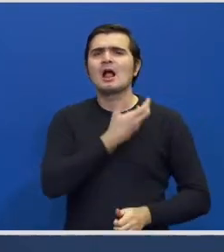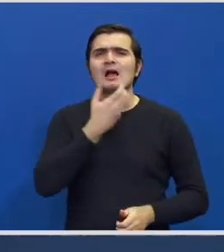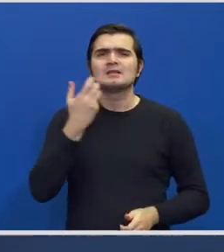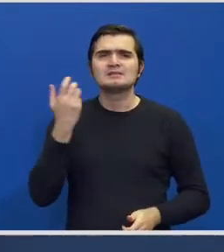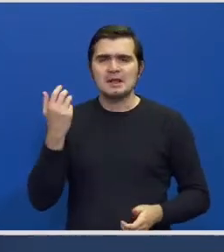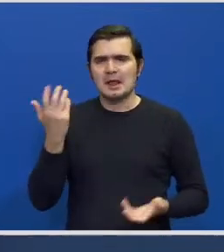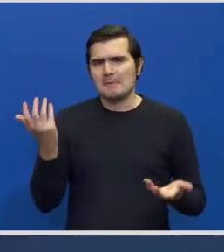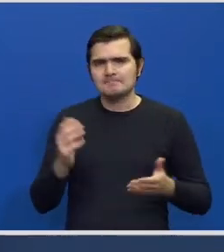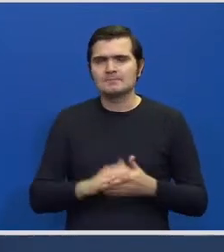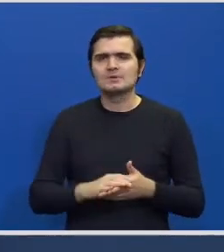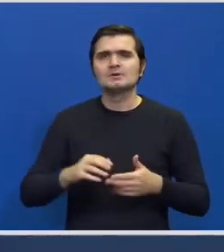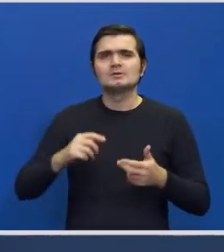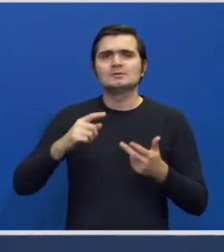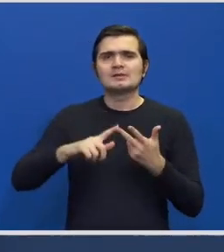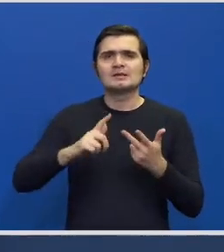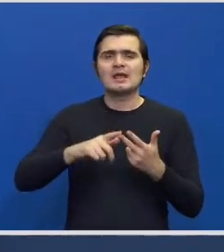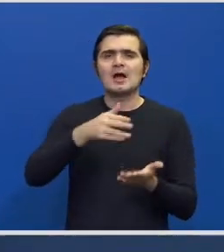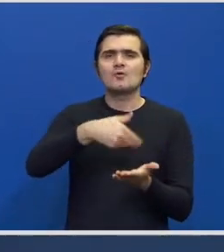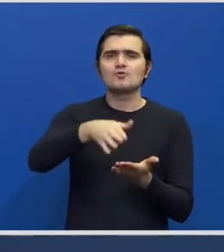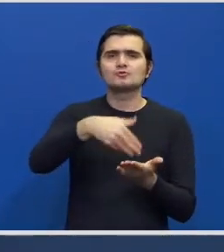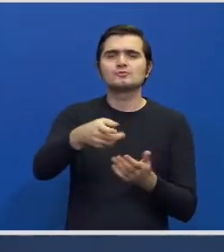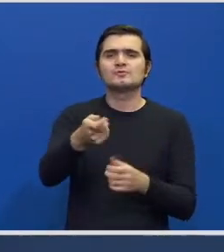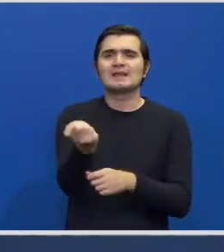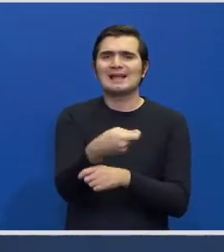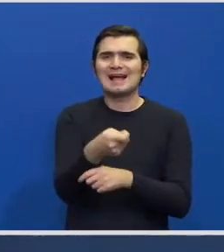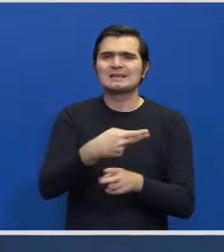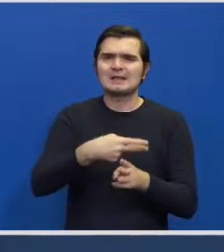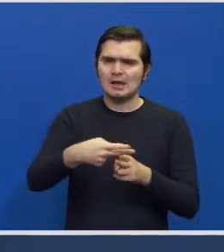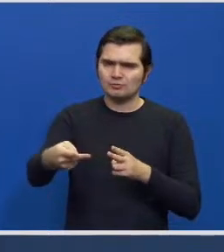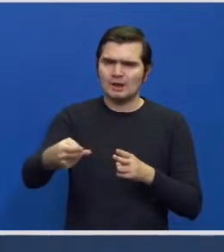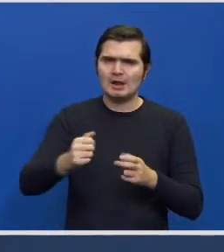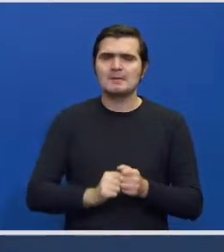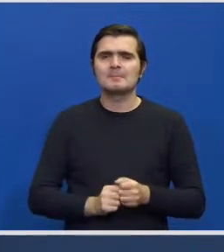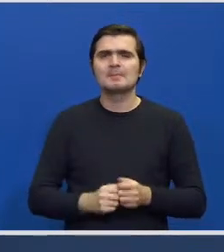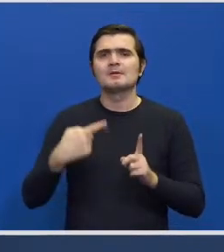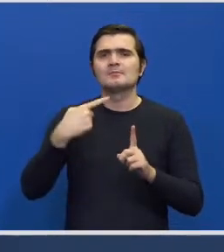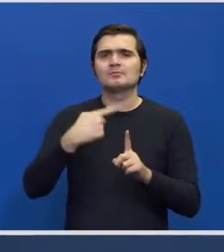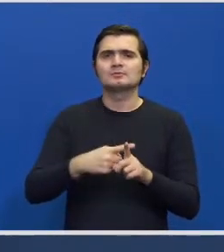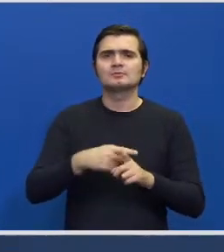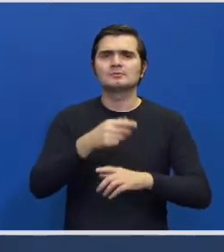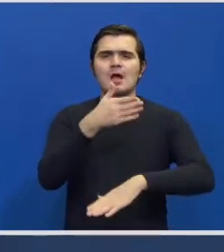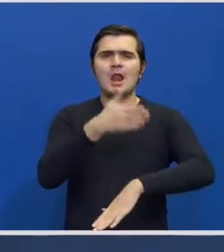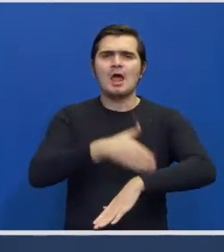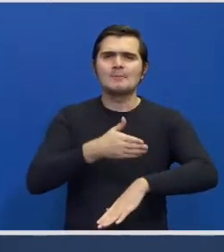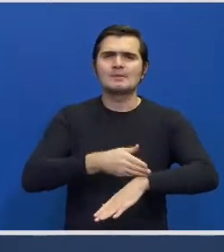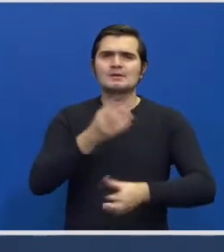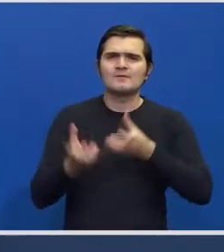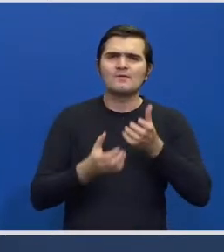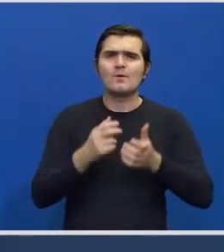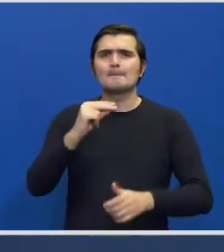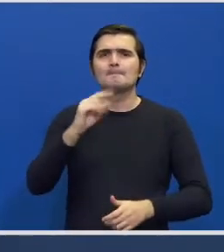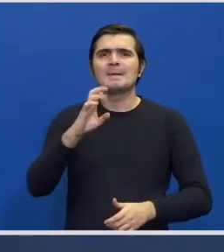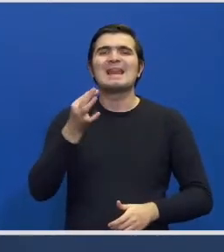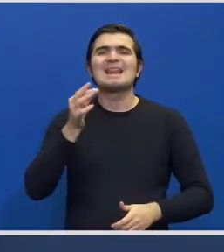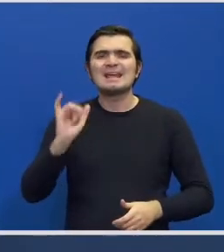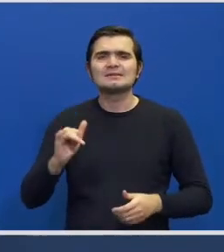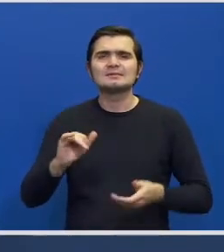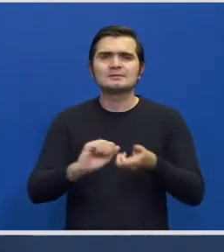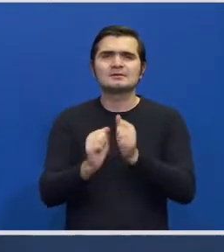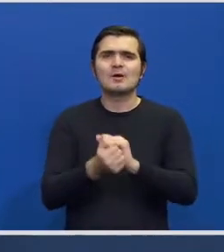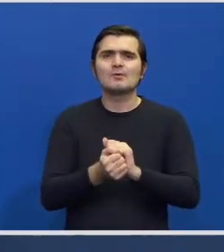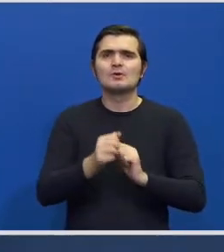respectiv încălzirea, apoi consumul de gaze naturale, partea de lemn de